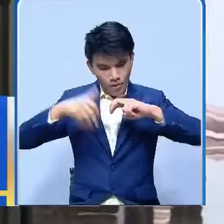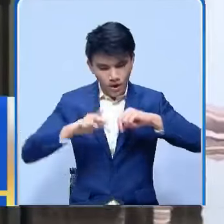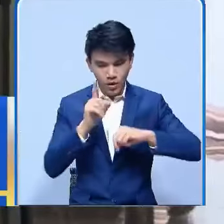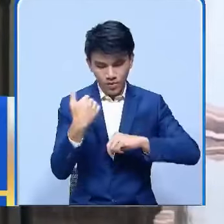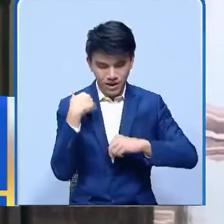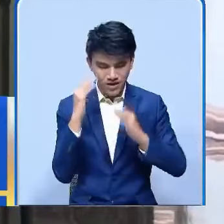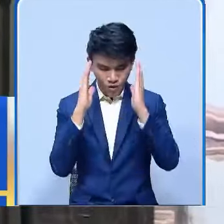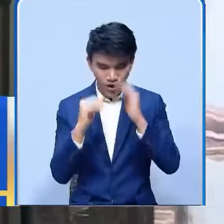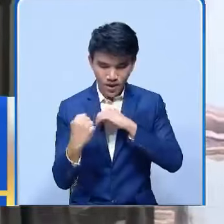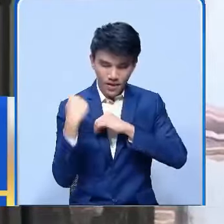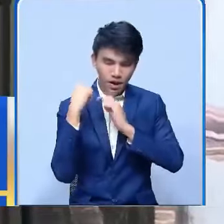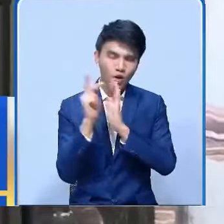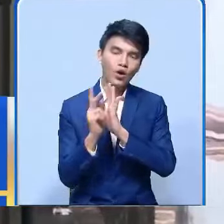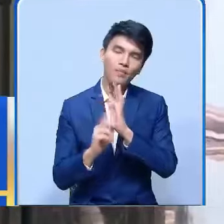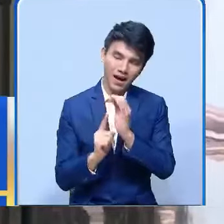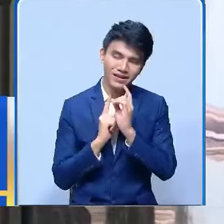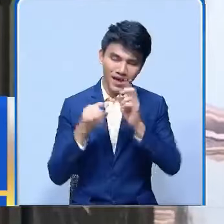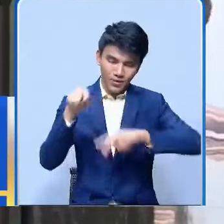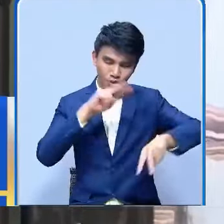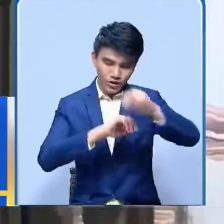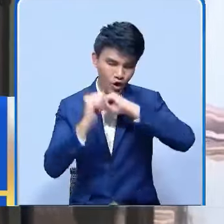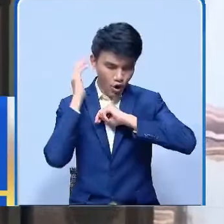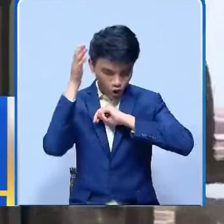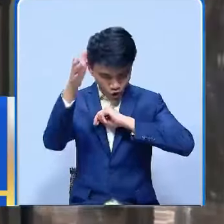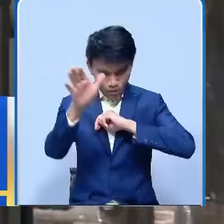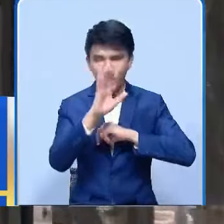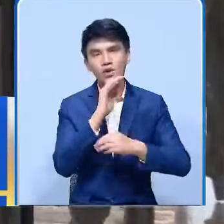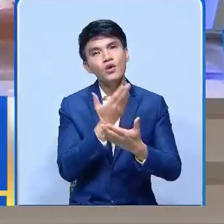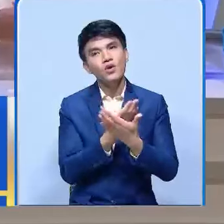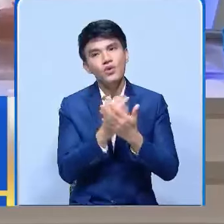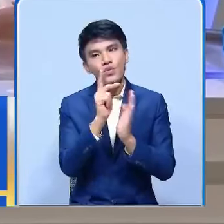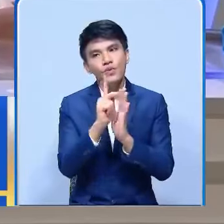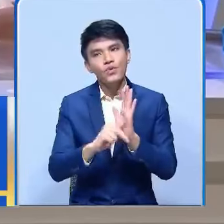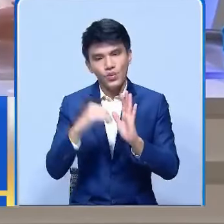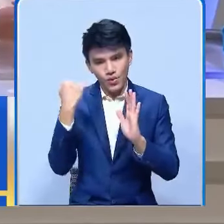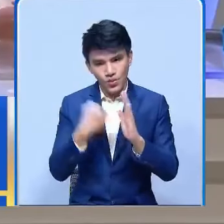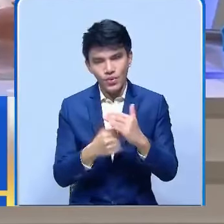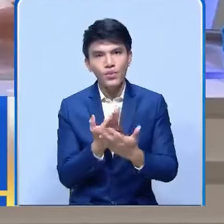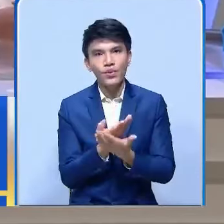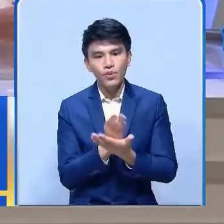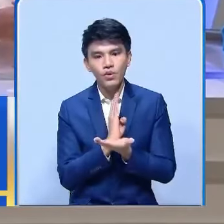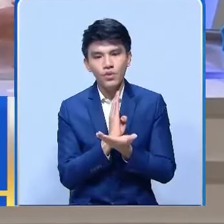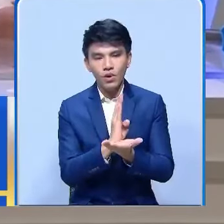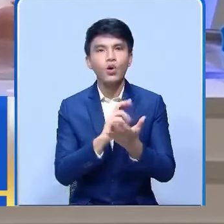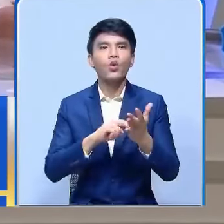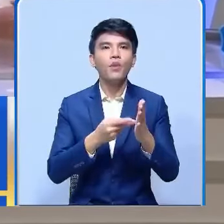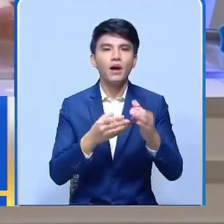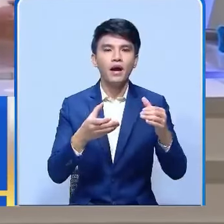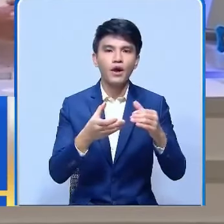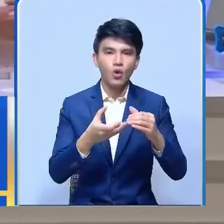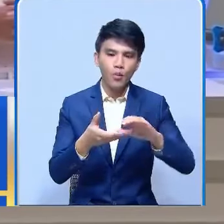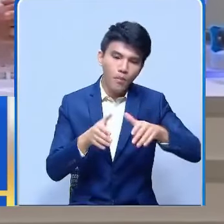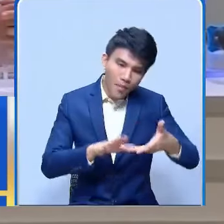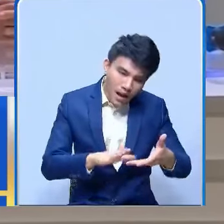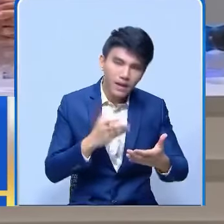อำนาจตามกฎหมายนั้นเป็นผู้วินิจฉัยเองถ้าเงินที่ไม่ชอบตามกฎหมายนั้นเอามาบริจาคนั่นจะทำให้พรรคถูกยุบแต่ถ้า